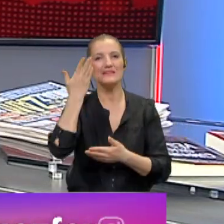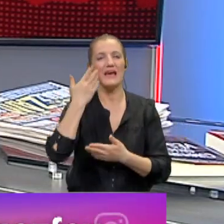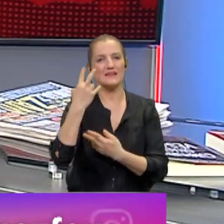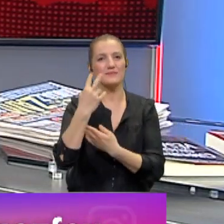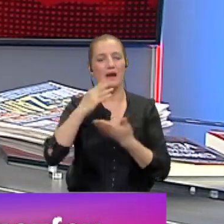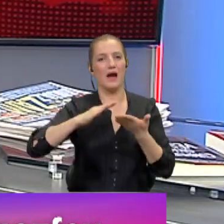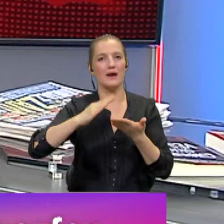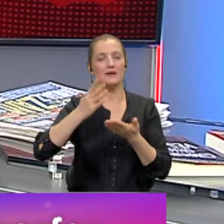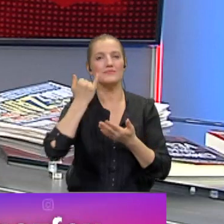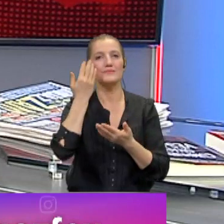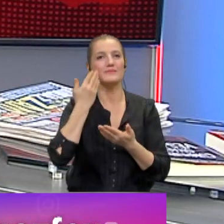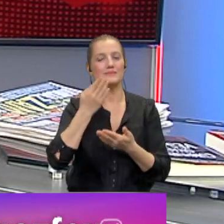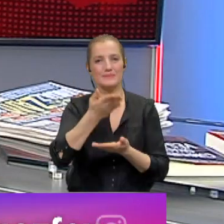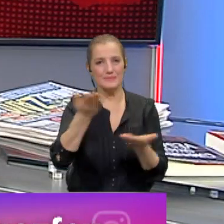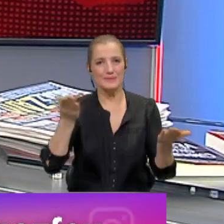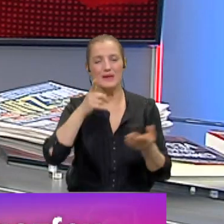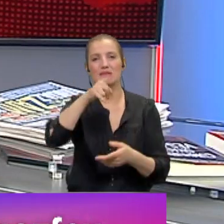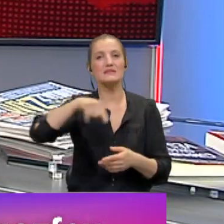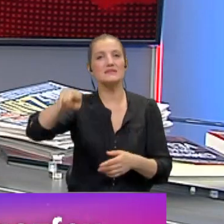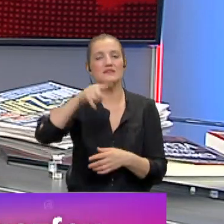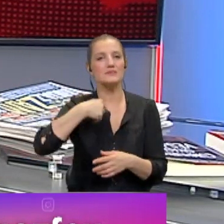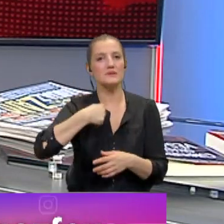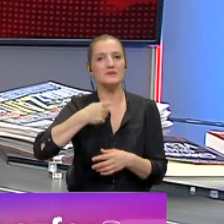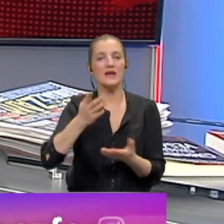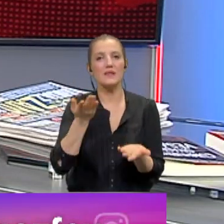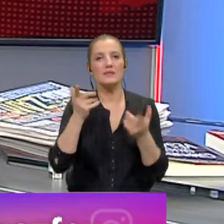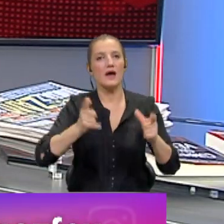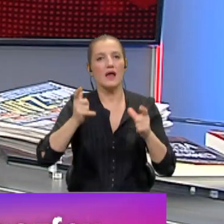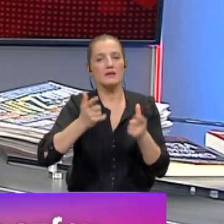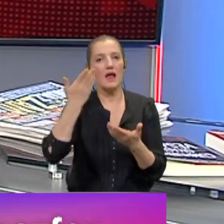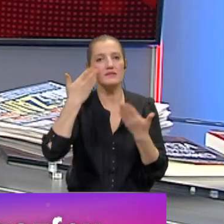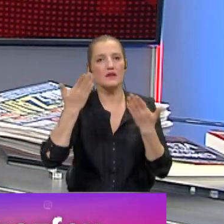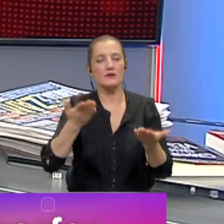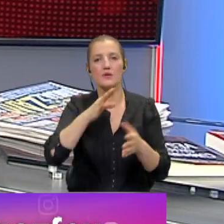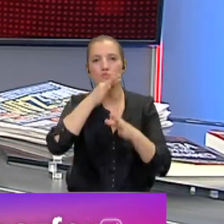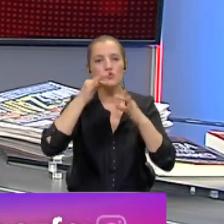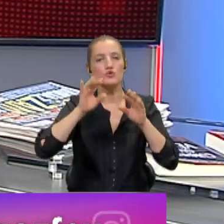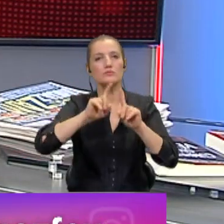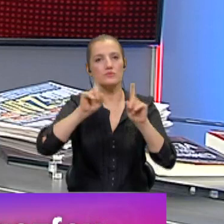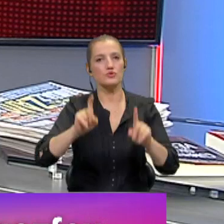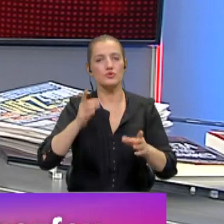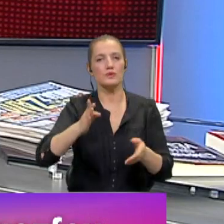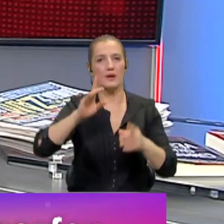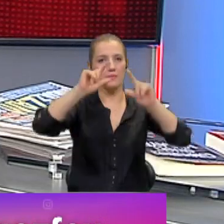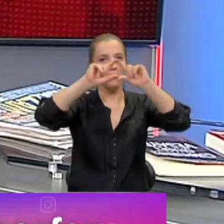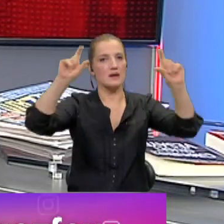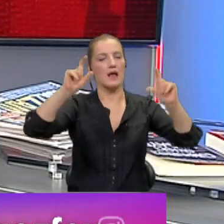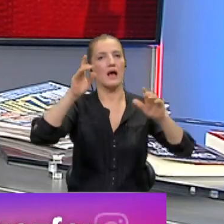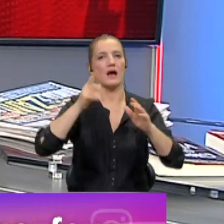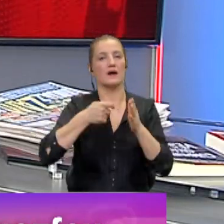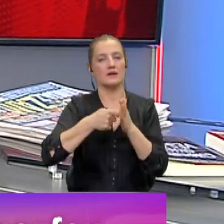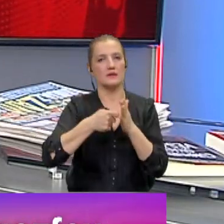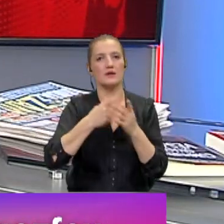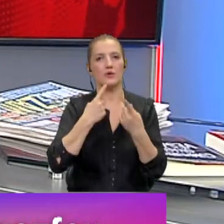arasında siz bizi nereden izliyorsunuz gündemimizde ne var mutlu musunuz başta altında konuşuyoruz